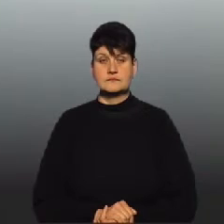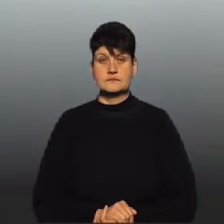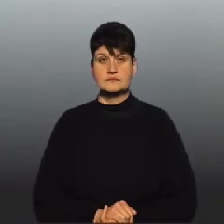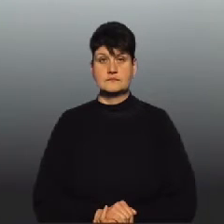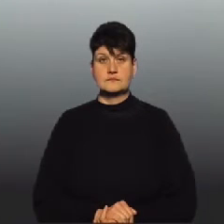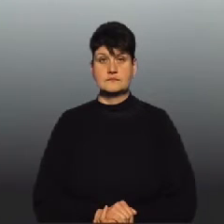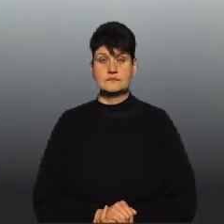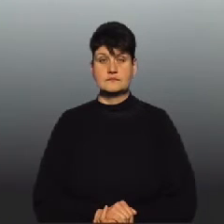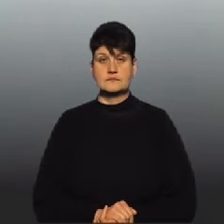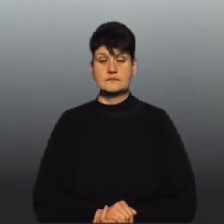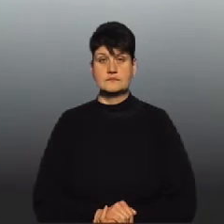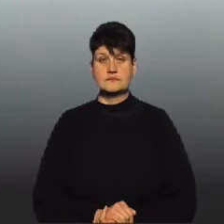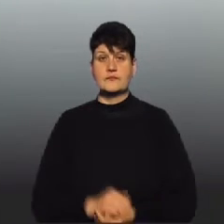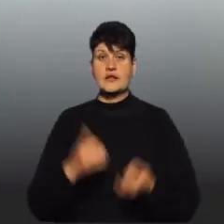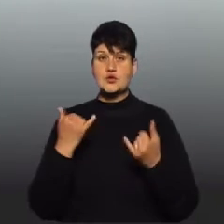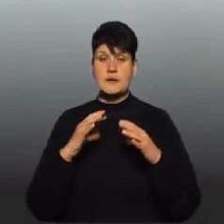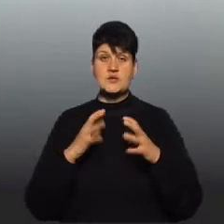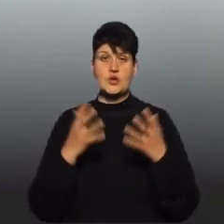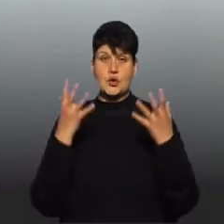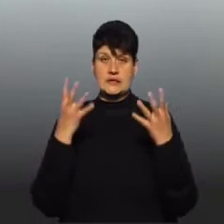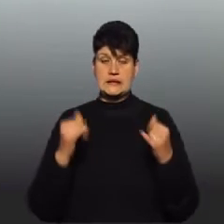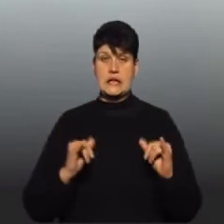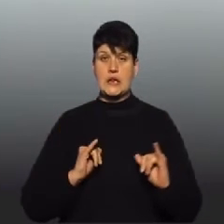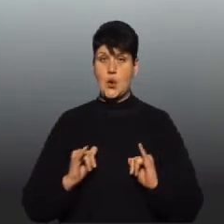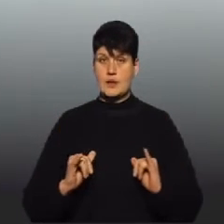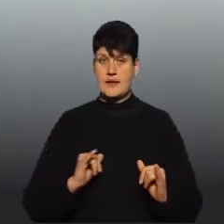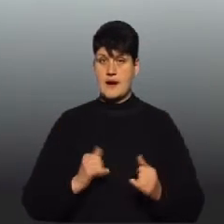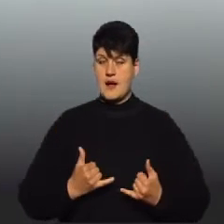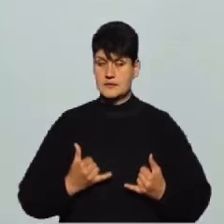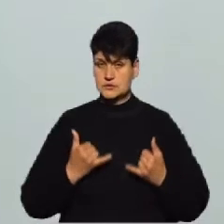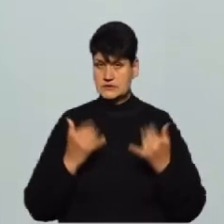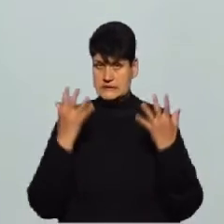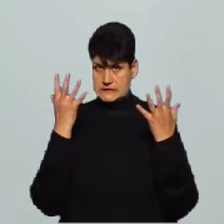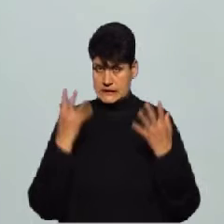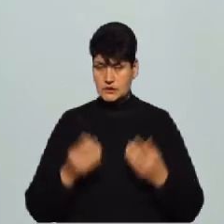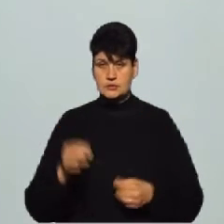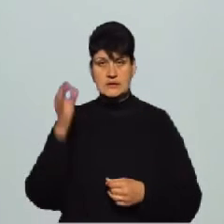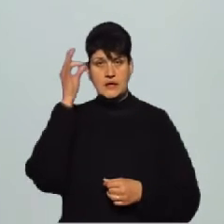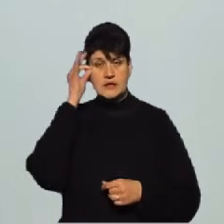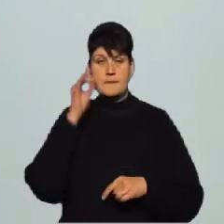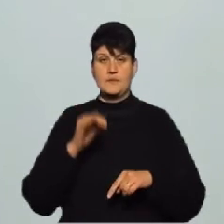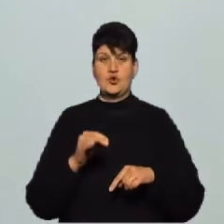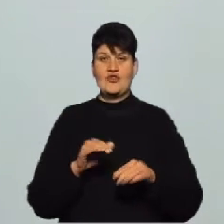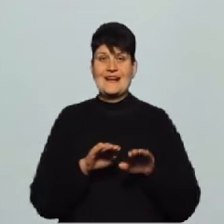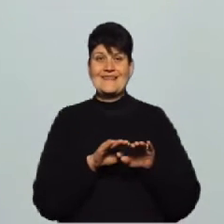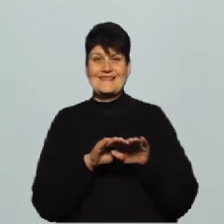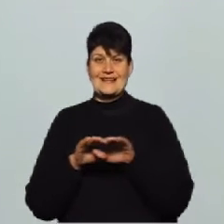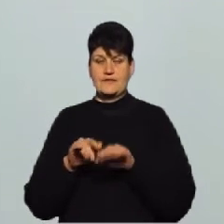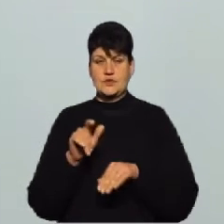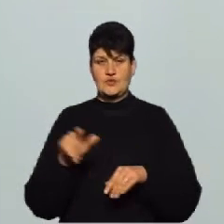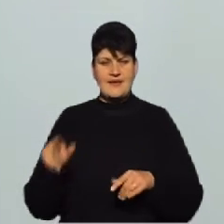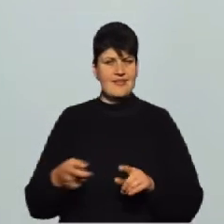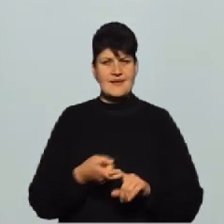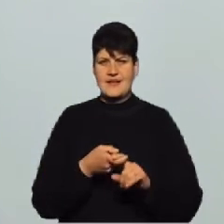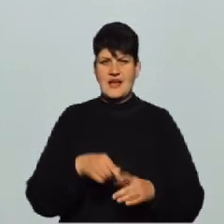Сьогодні міжнародний день толерантності, день для того, щоб нагадати про рівність людей, незалежно від релігії чи інших якихось